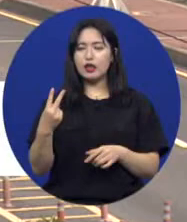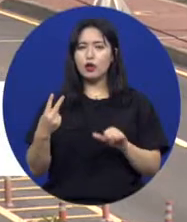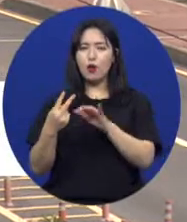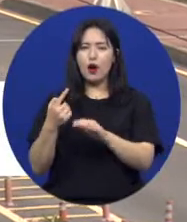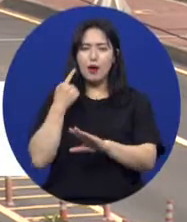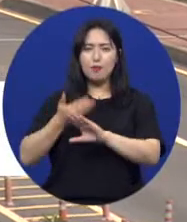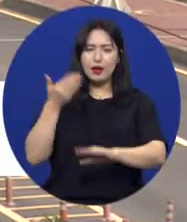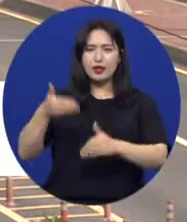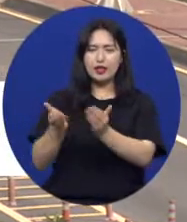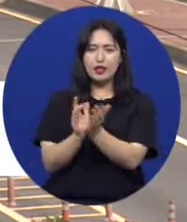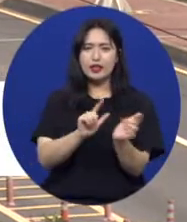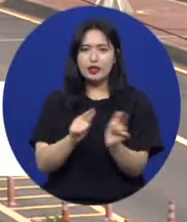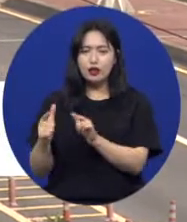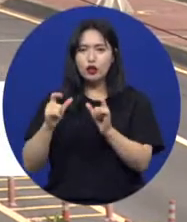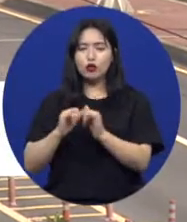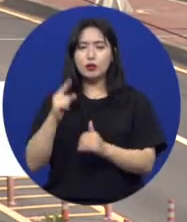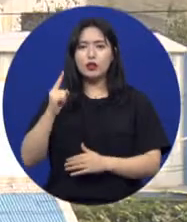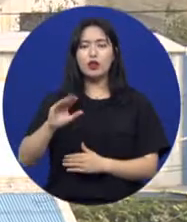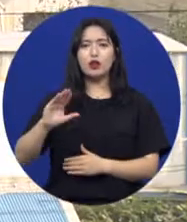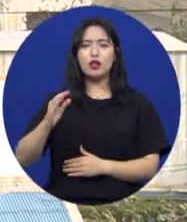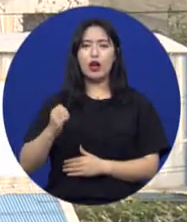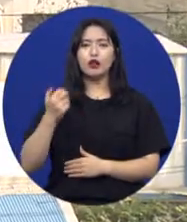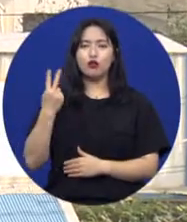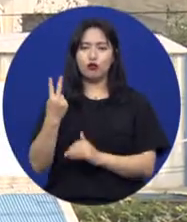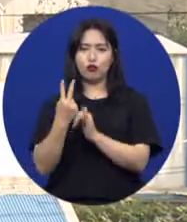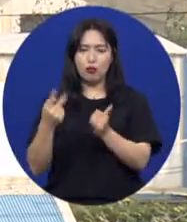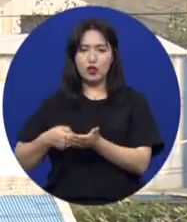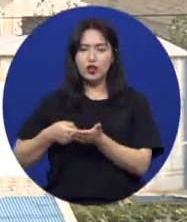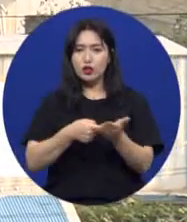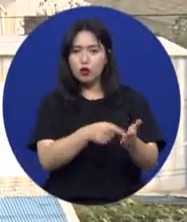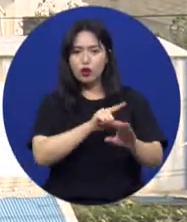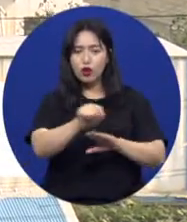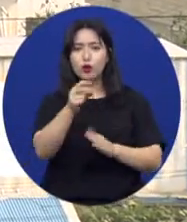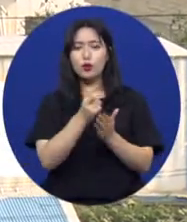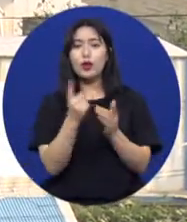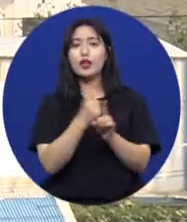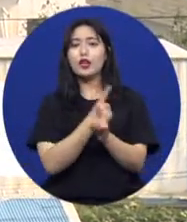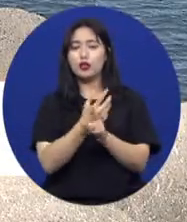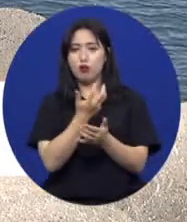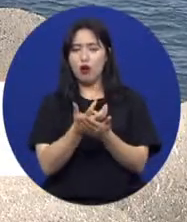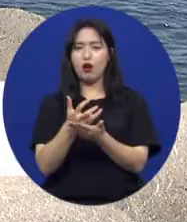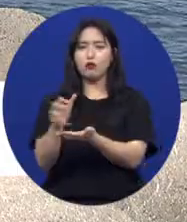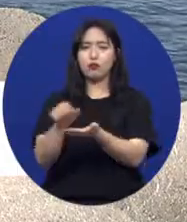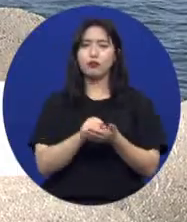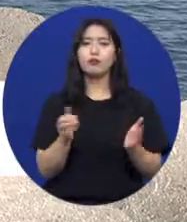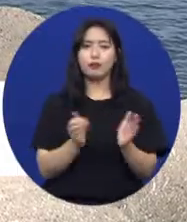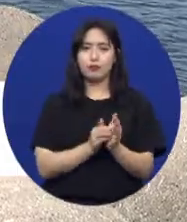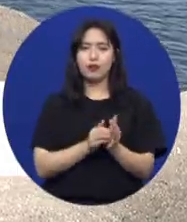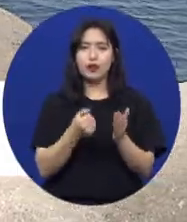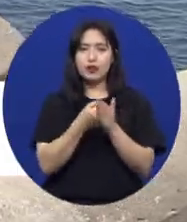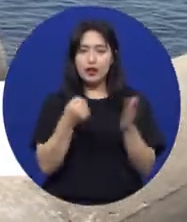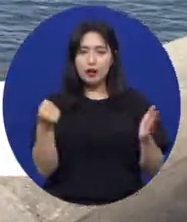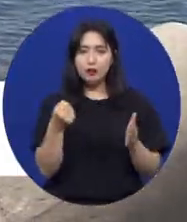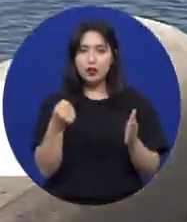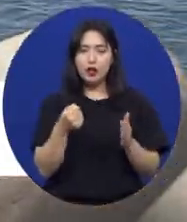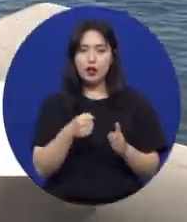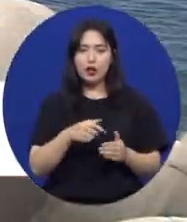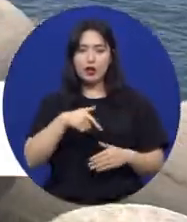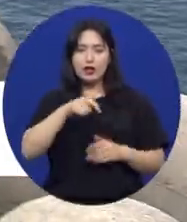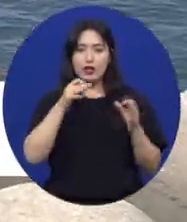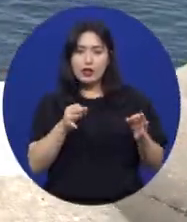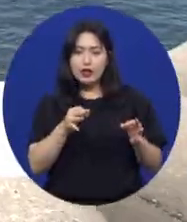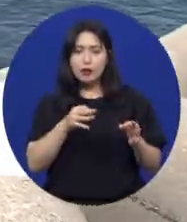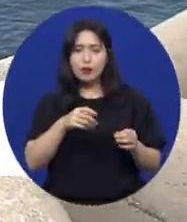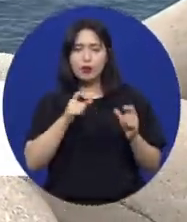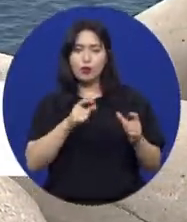주민 천 92명이 청구한 조례 개정안을 수리했습니다 이에 따라 김경아 도의회 의장은 개정안을